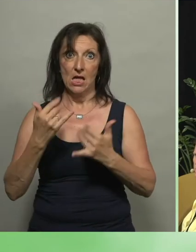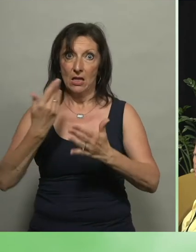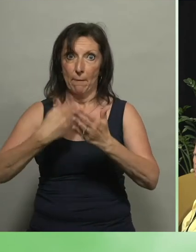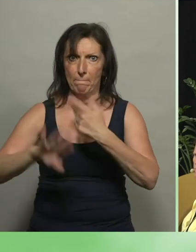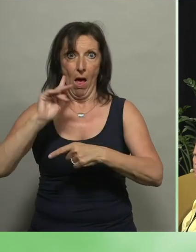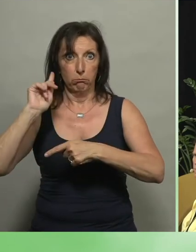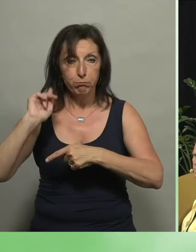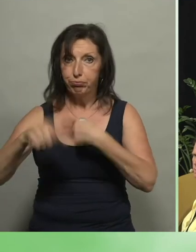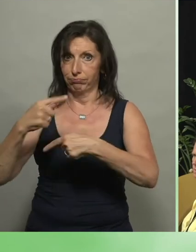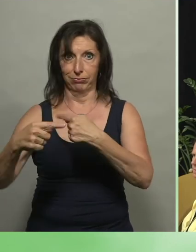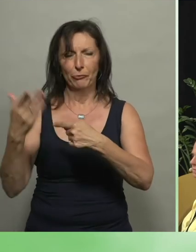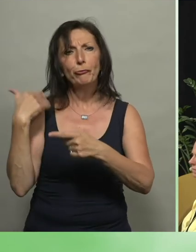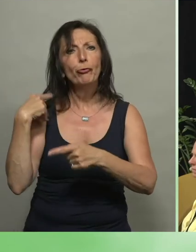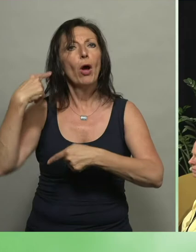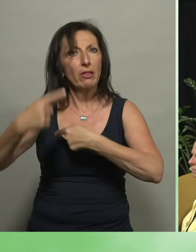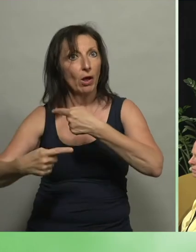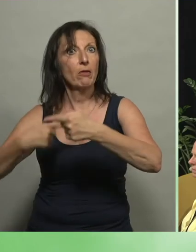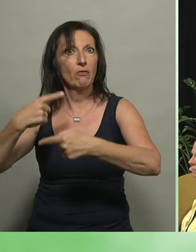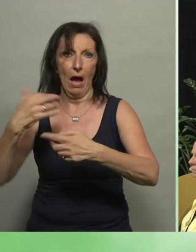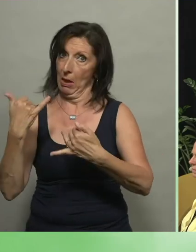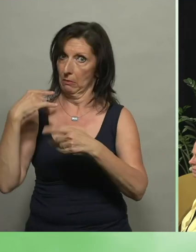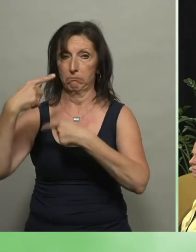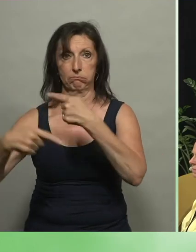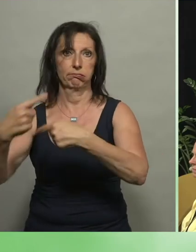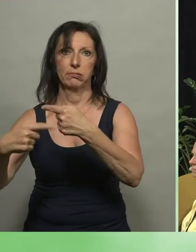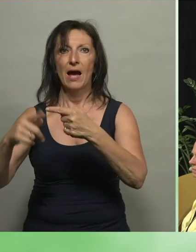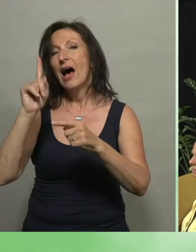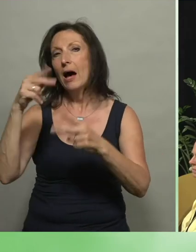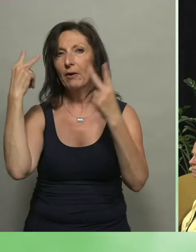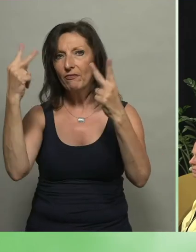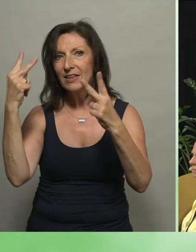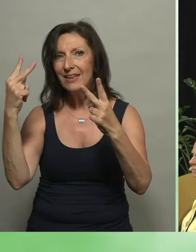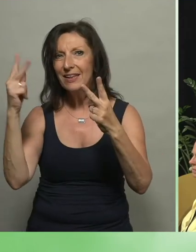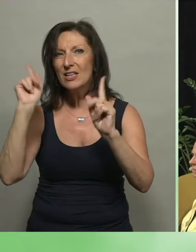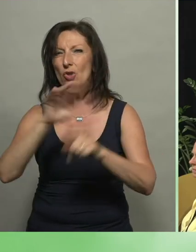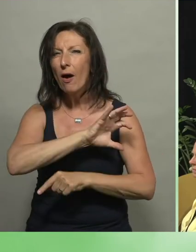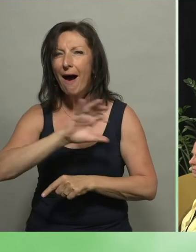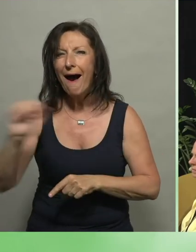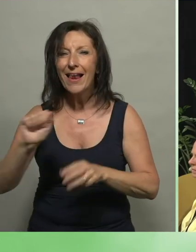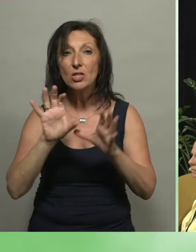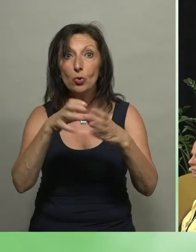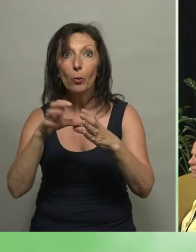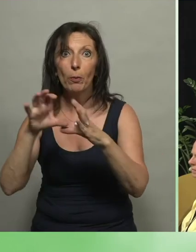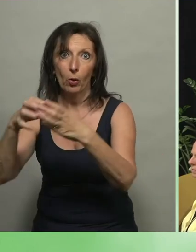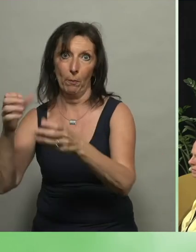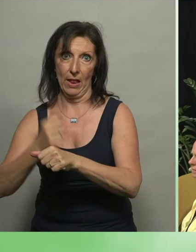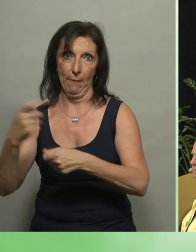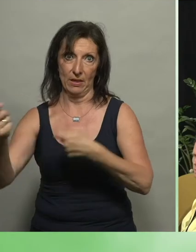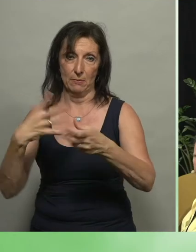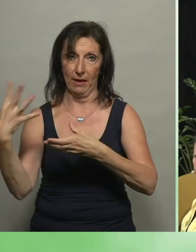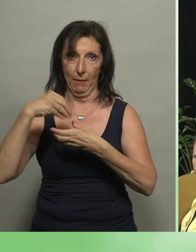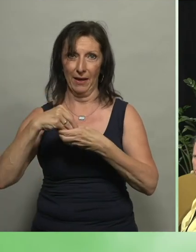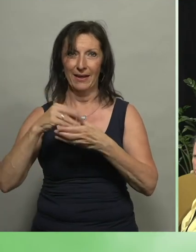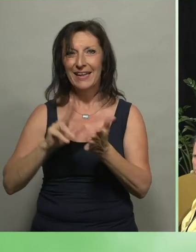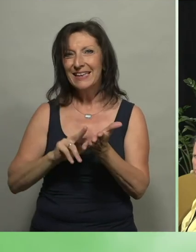stärker, sicherstellt, dass der Arbeitsmarkt alle Gruppen einschließt. Das heißt, digitale Inklusion muss